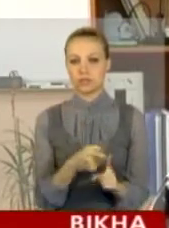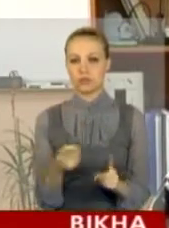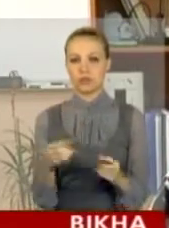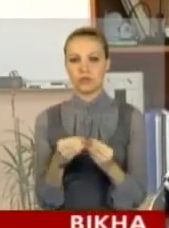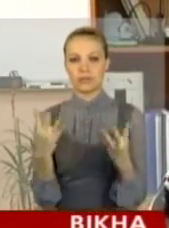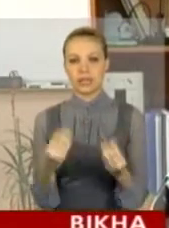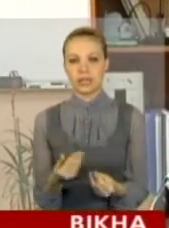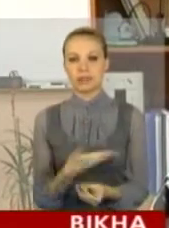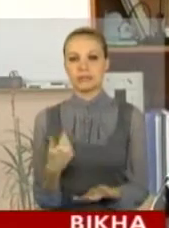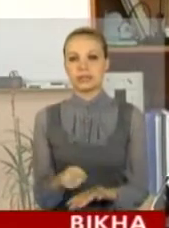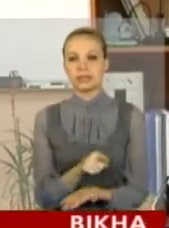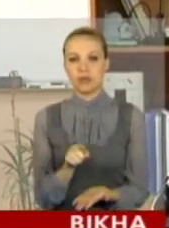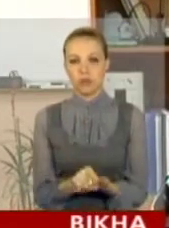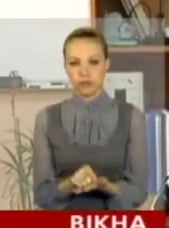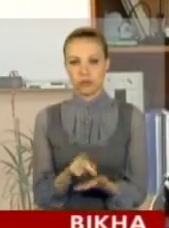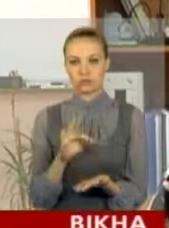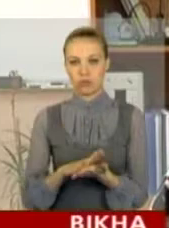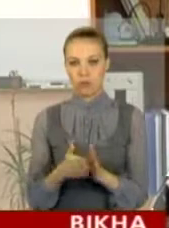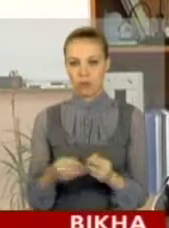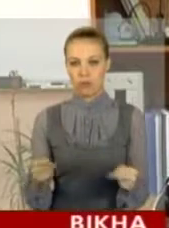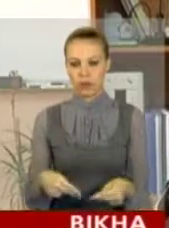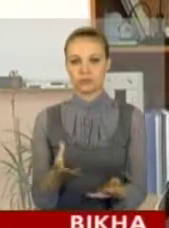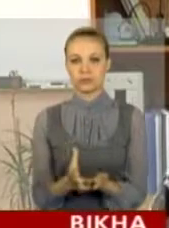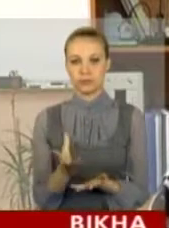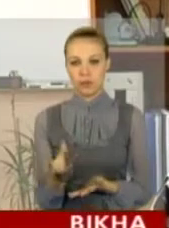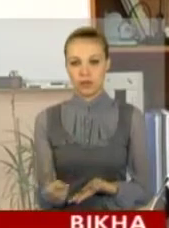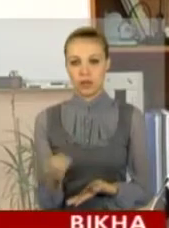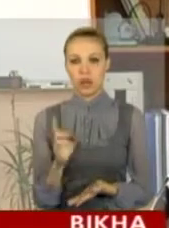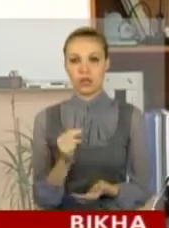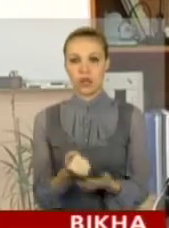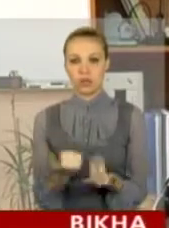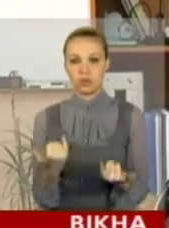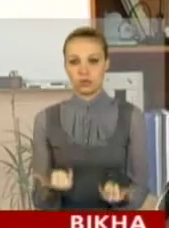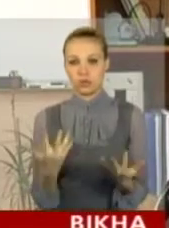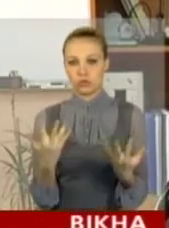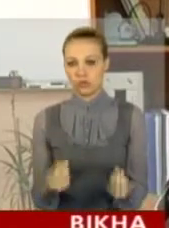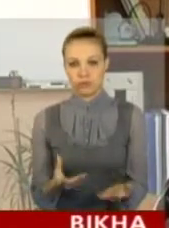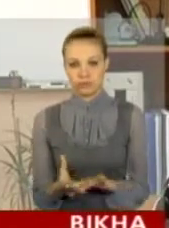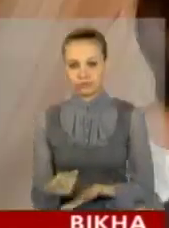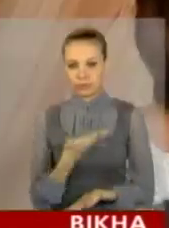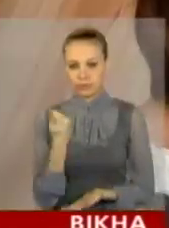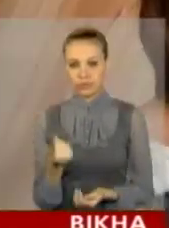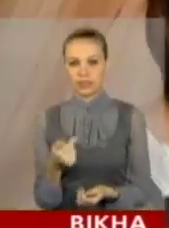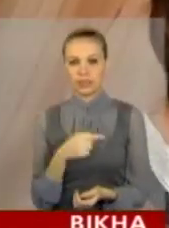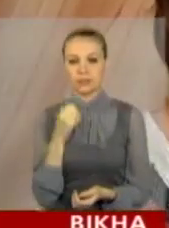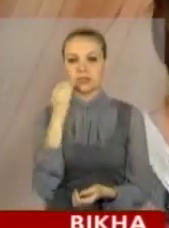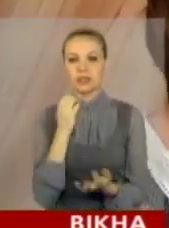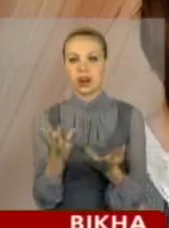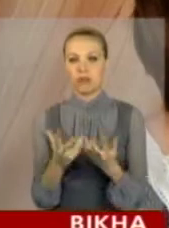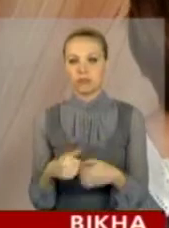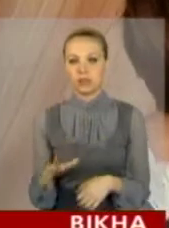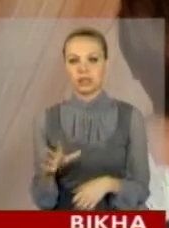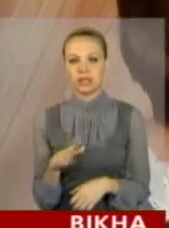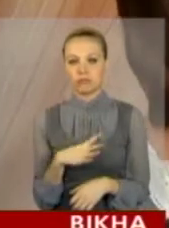10 днів ми зобов'язані по умовах договору провести платіжки, які до сьогоднішнього дня не проведені. Старе обладнання, воно